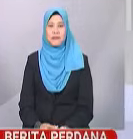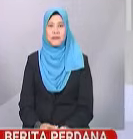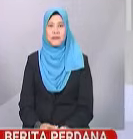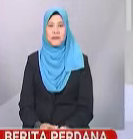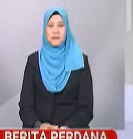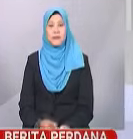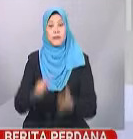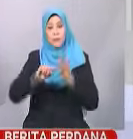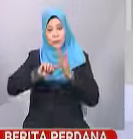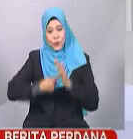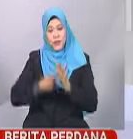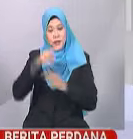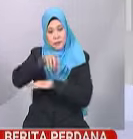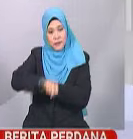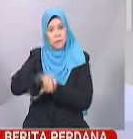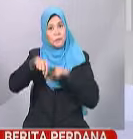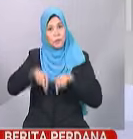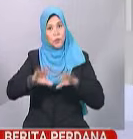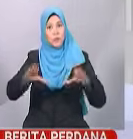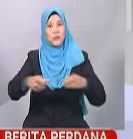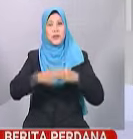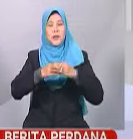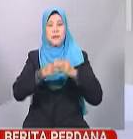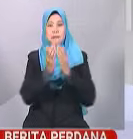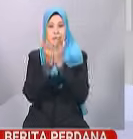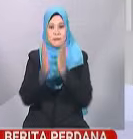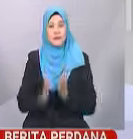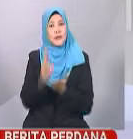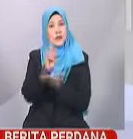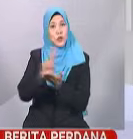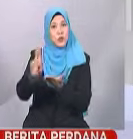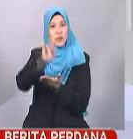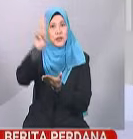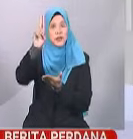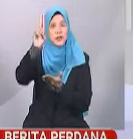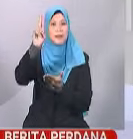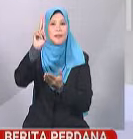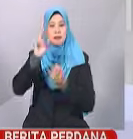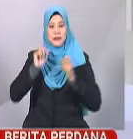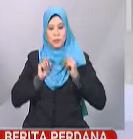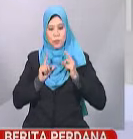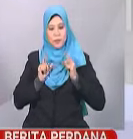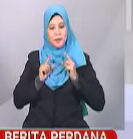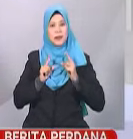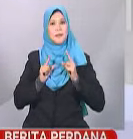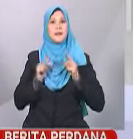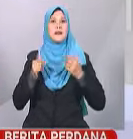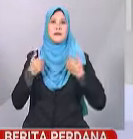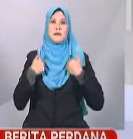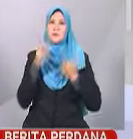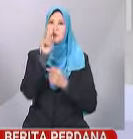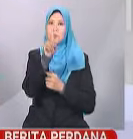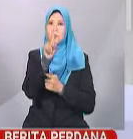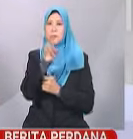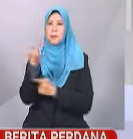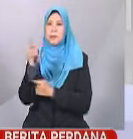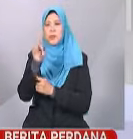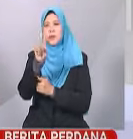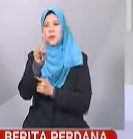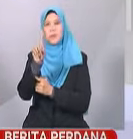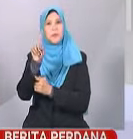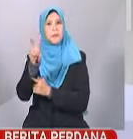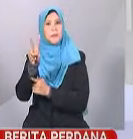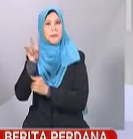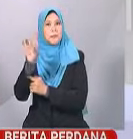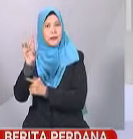Sementara itu, bermula malam ini, kumpulan pertama pelajar institusi pengajian tinggi awam dan swasta terdiri daripada